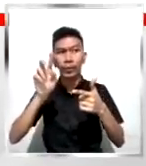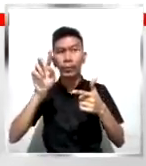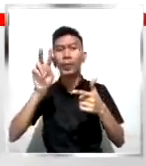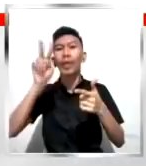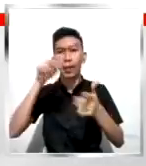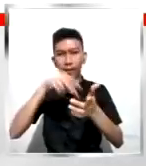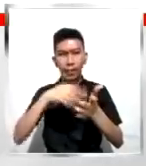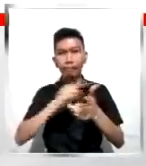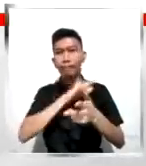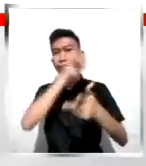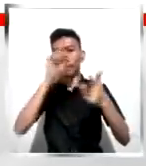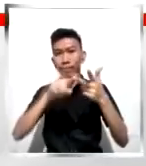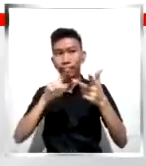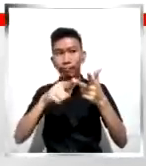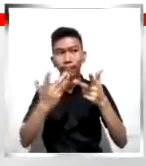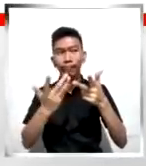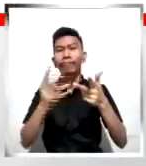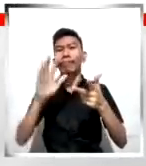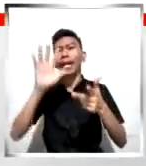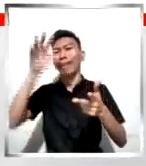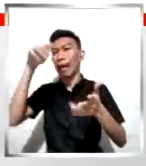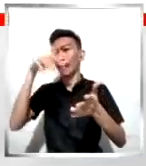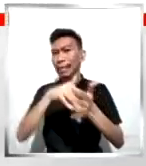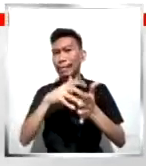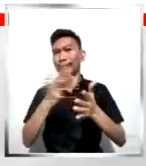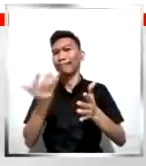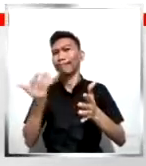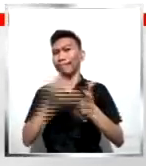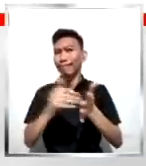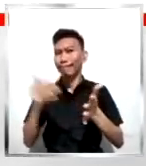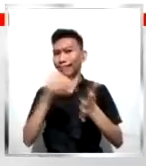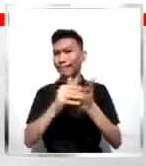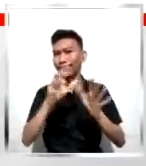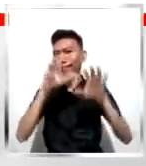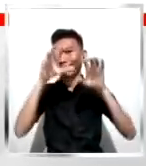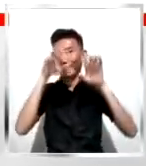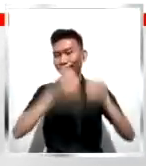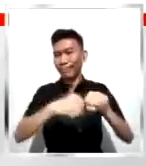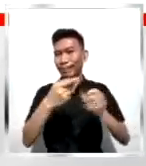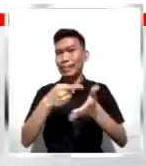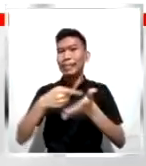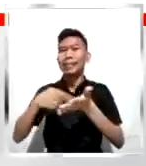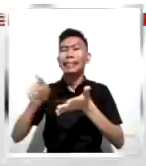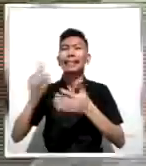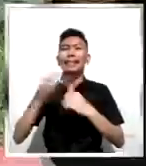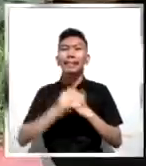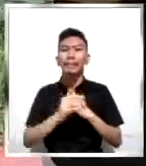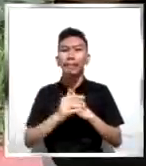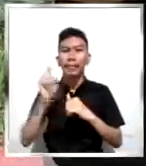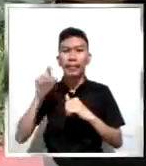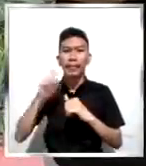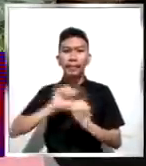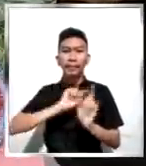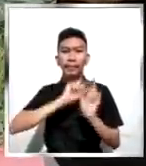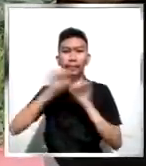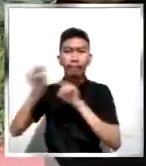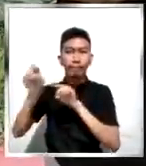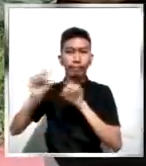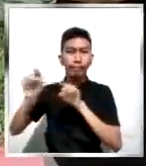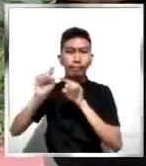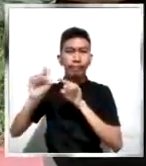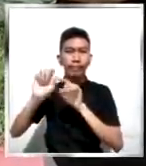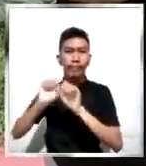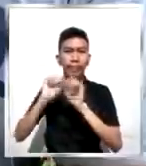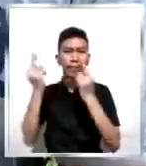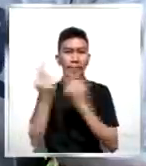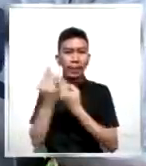pagkakataon, 5,000 pesos ang multa at dapat mag-attend sa seminar na gagawin ng City Health Office. Ang magkaibigang Leandro at Brian